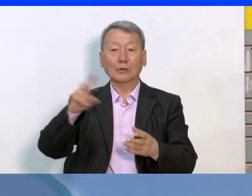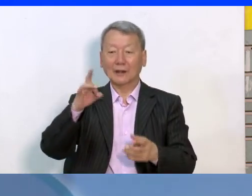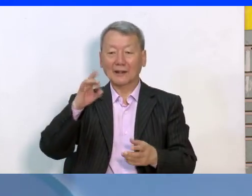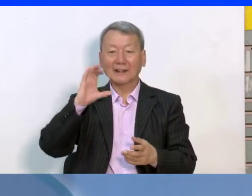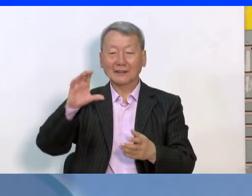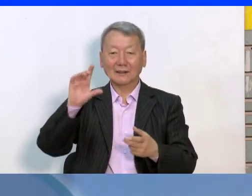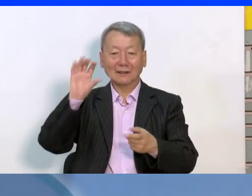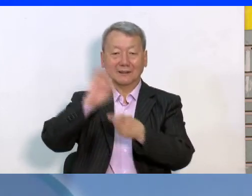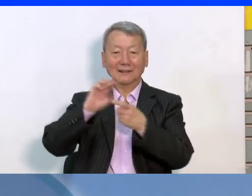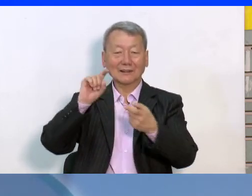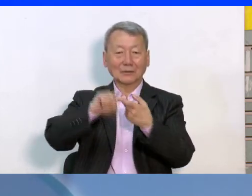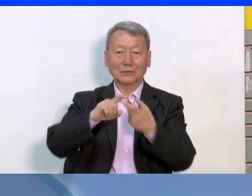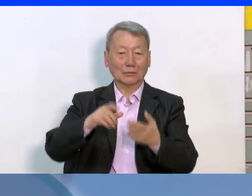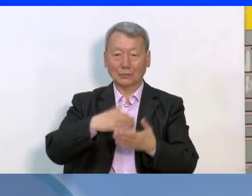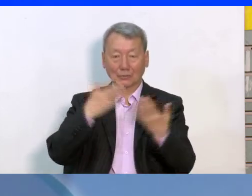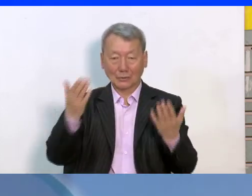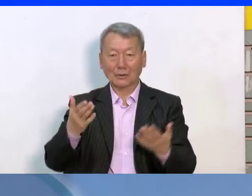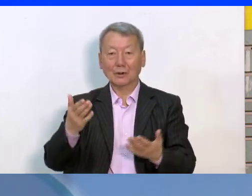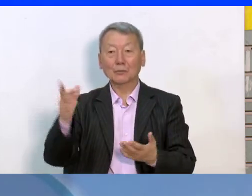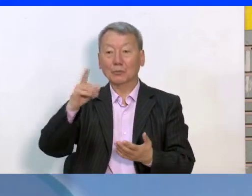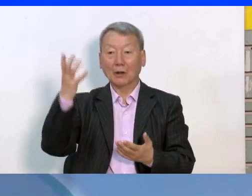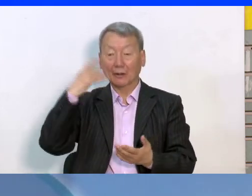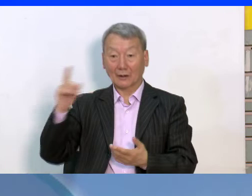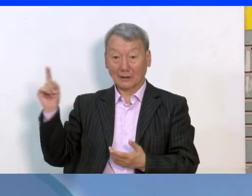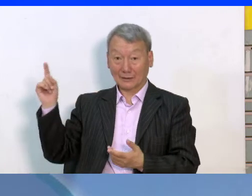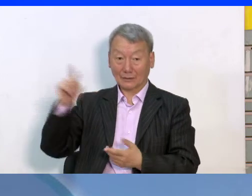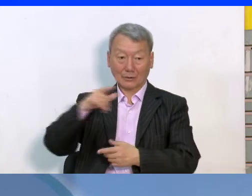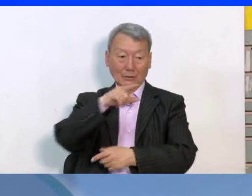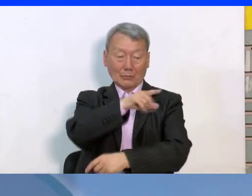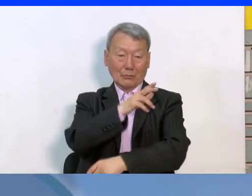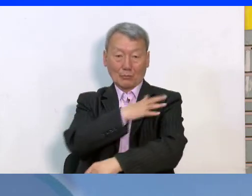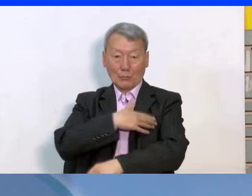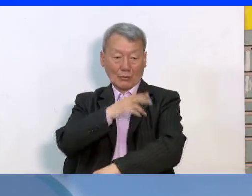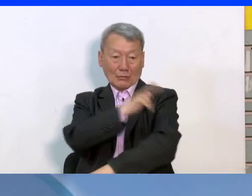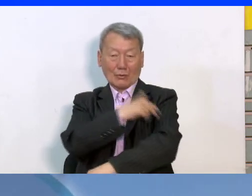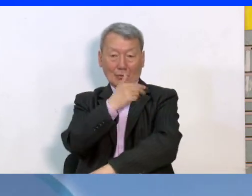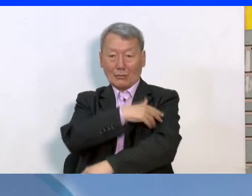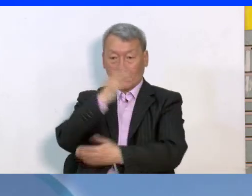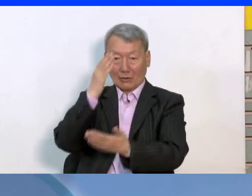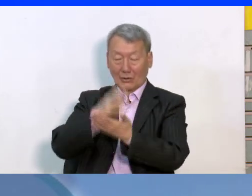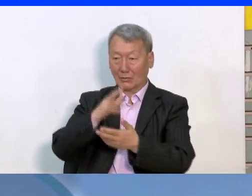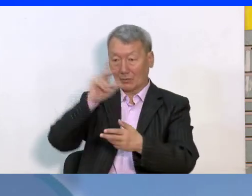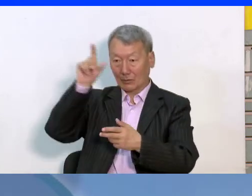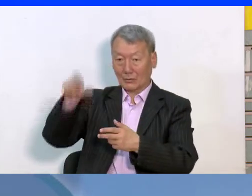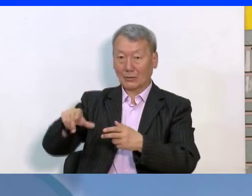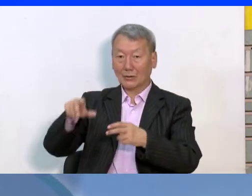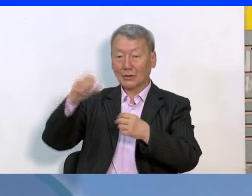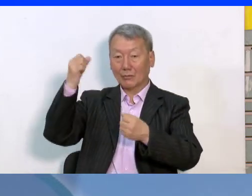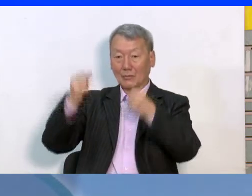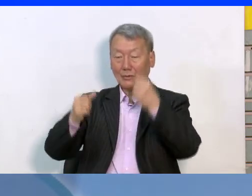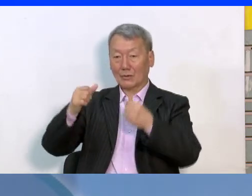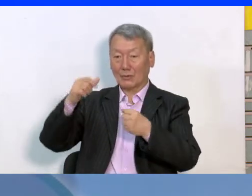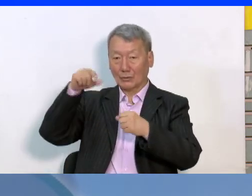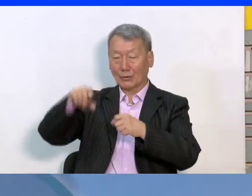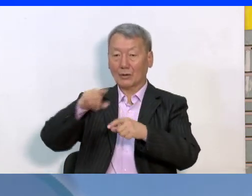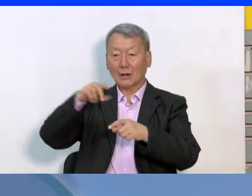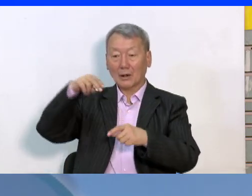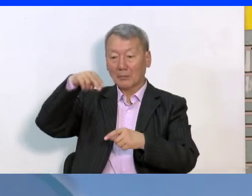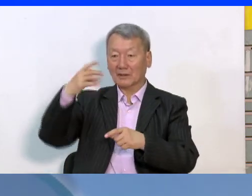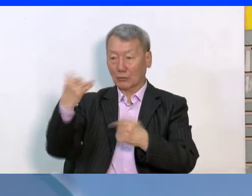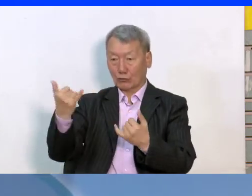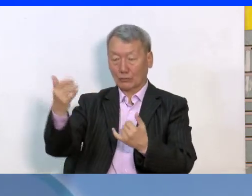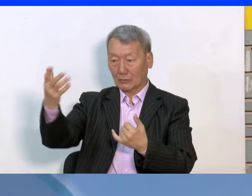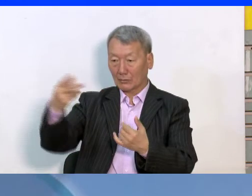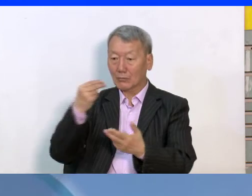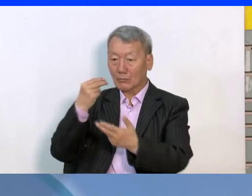абалда эле жок десек болот. Эмне үчүн дегенде, кирип атканда ошол санитардык карантиндик посттор бар ал жерде. Ошол замат ПЦР тест